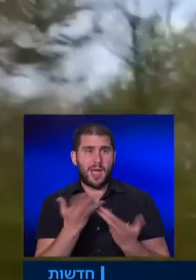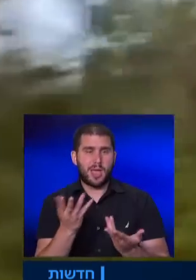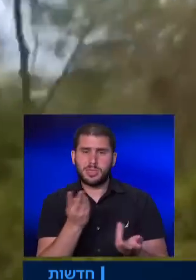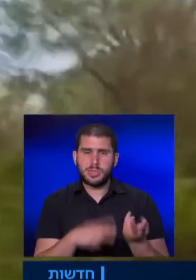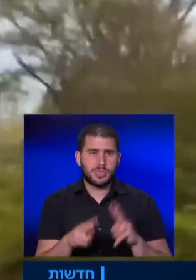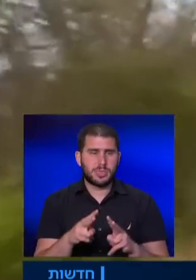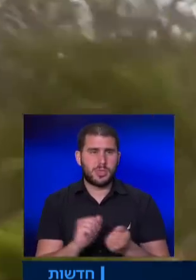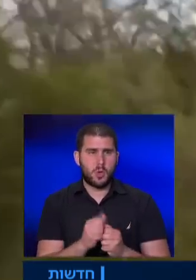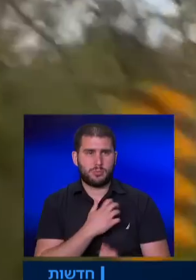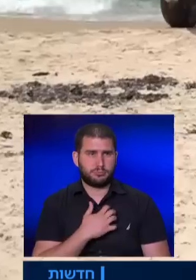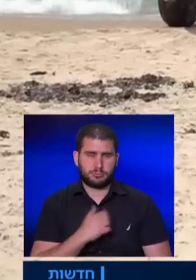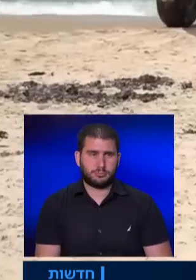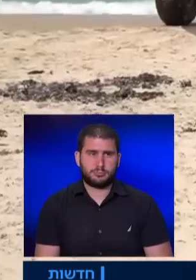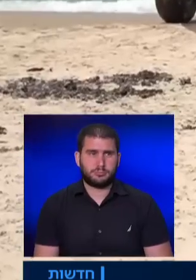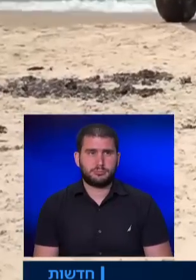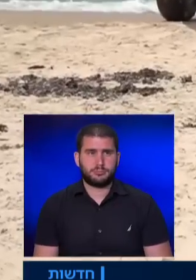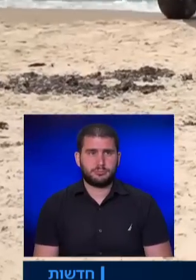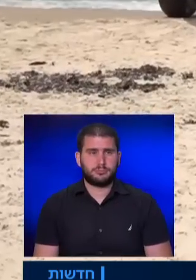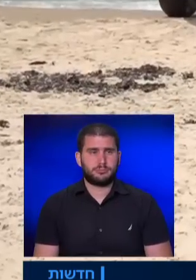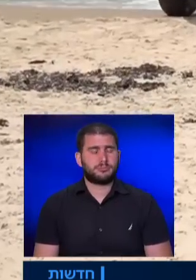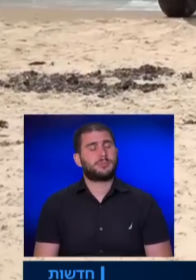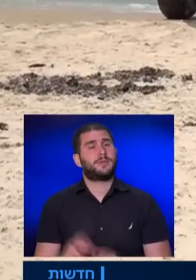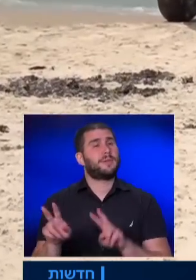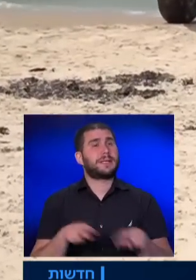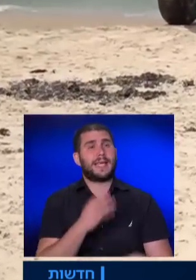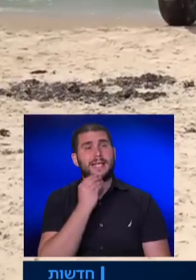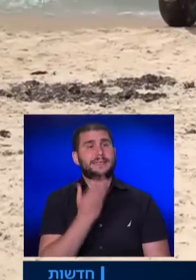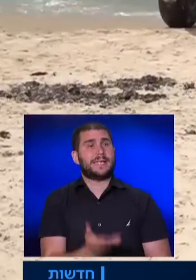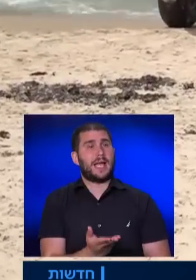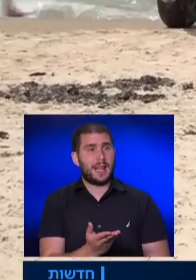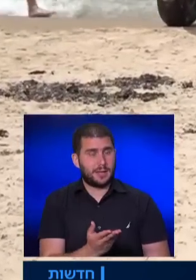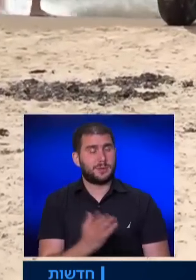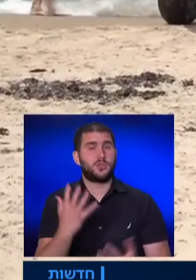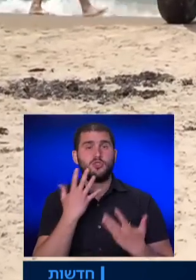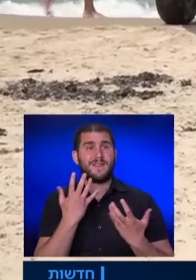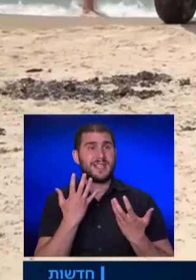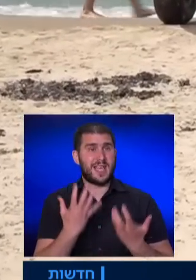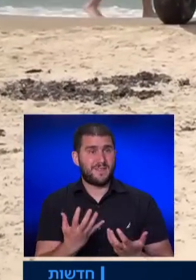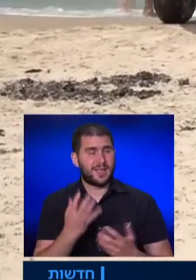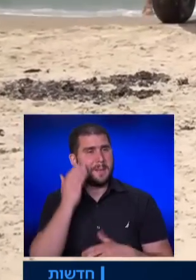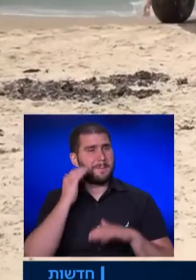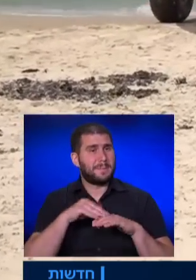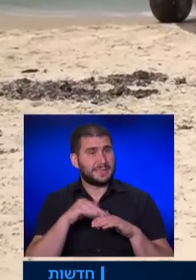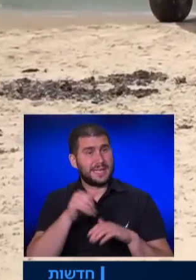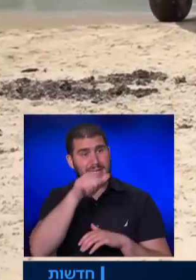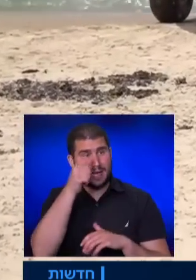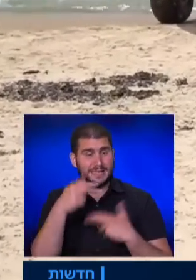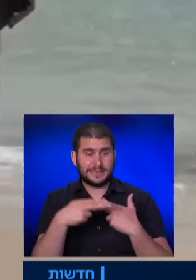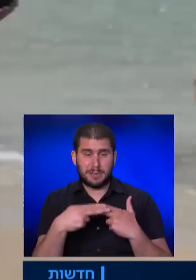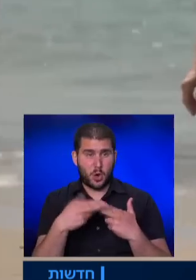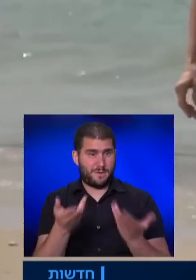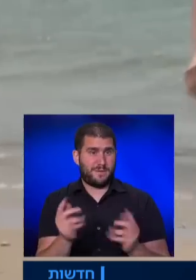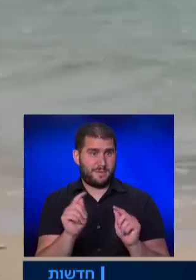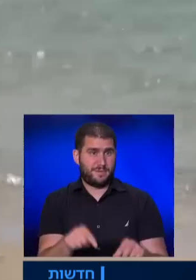על נפגעים בנפש. ובחזרה אלינו, השרב הכבד היום הזכיר לנו שהקיץ אוטוטו כבר